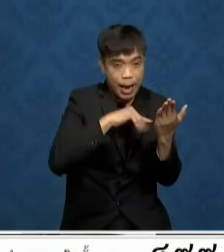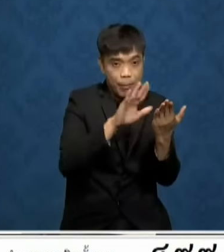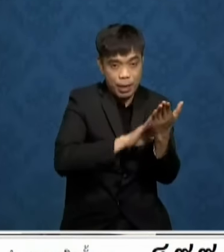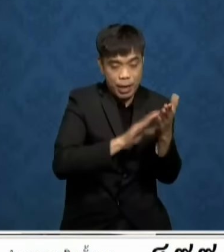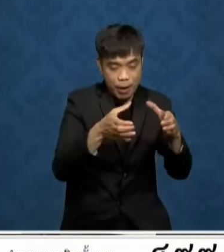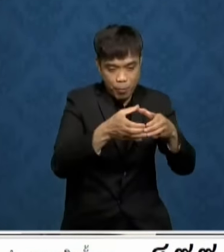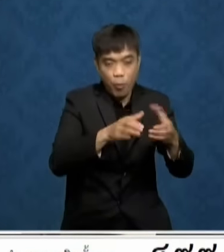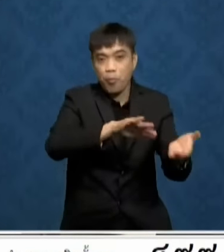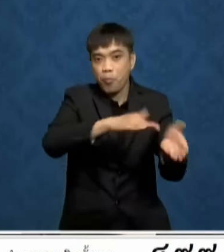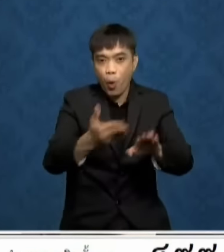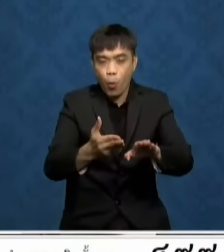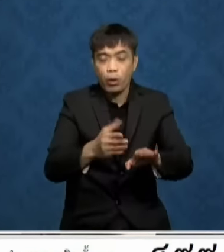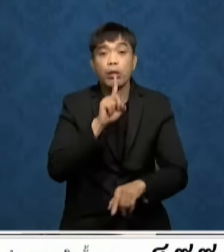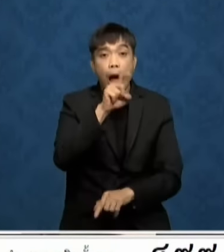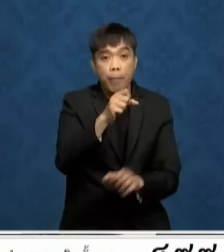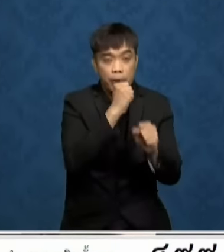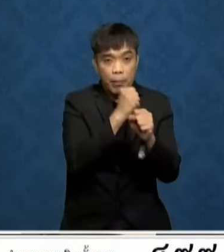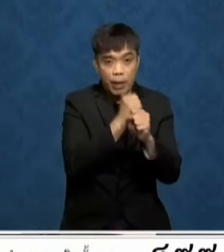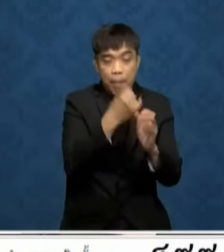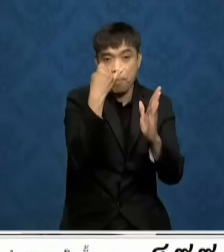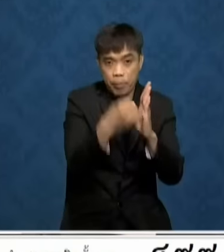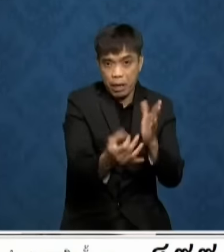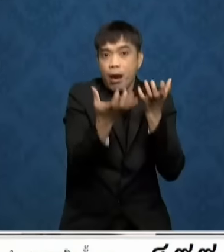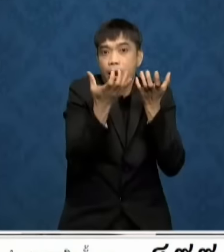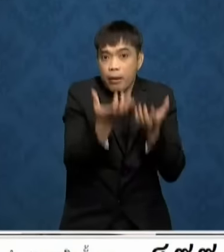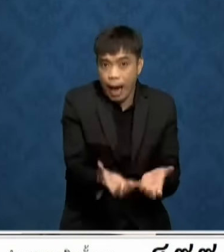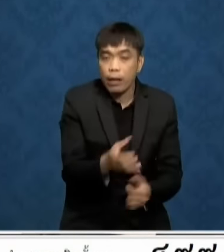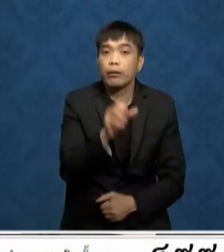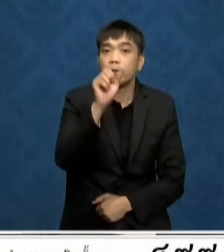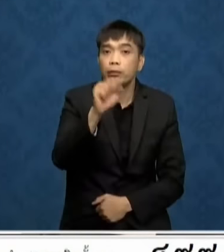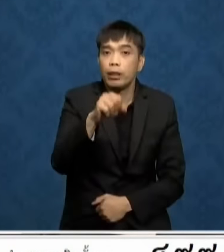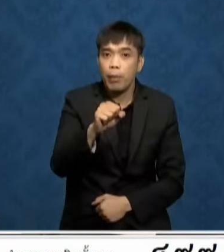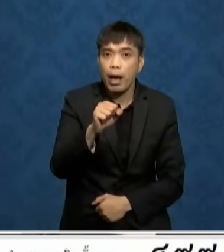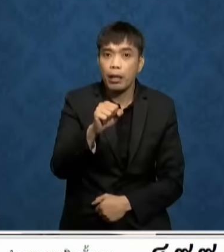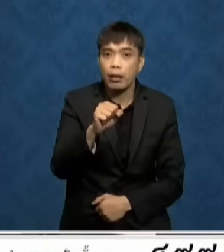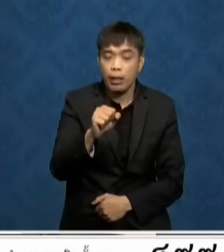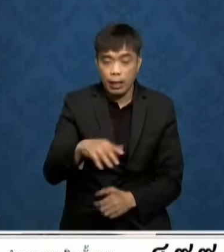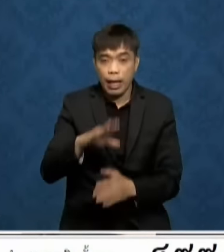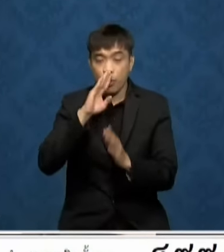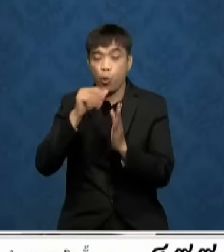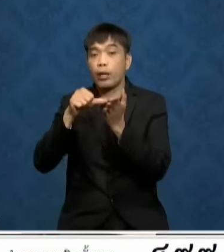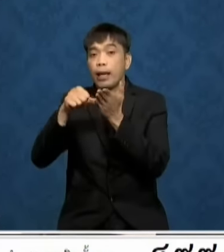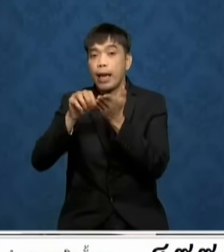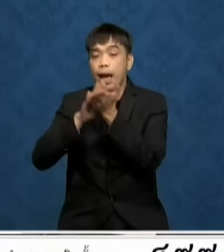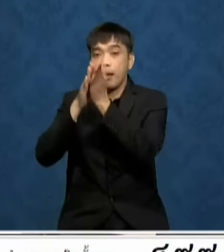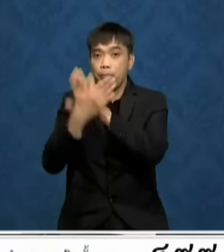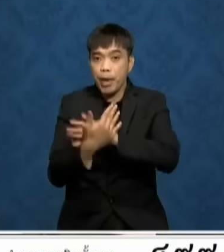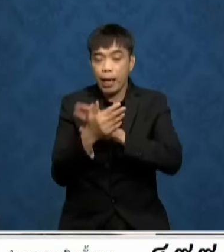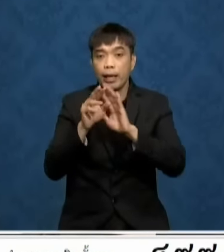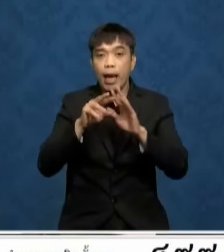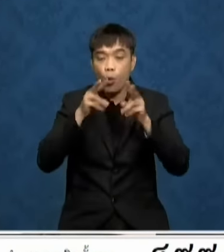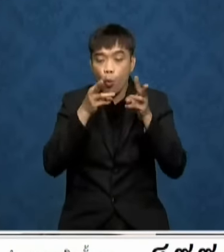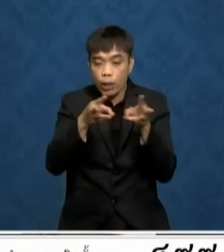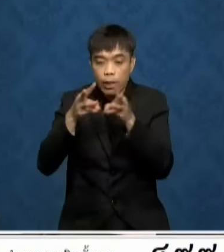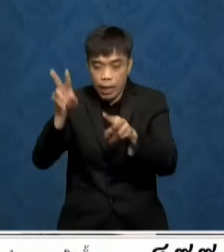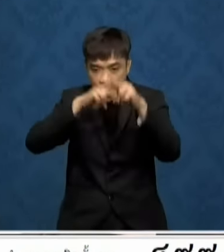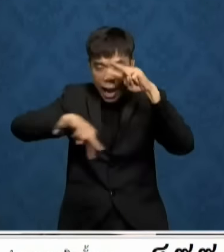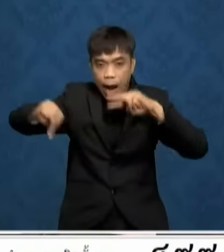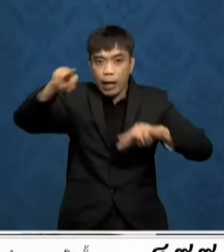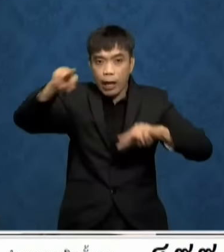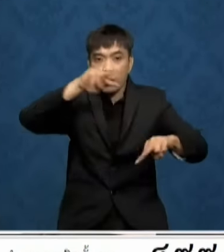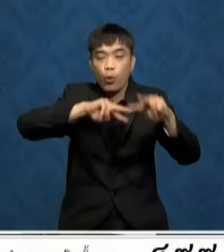นั้นร้ายแรงเทียบเท่ากับการพยายามเปลี่ยนแปลงรูปแบบการปกครองของรัฐการแบ่งแยกดินแดนหรือการเผยแพร่แ